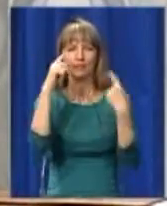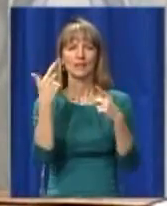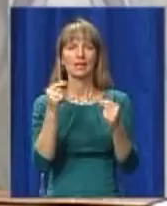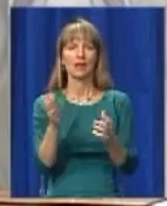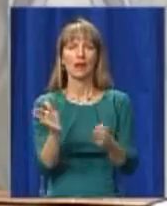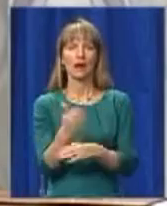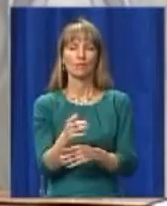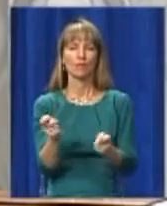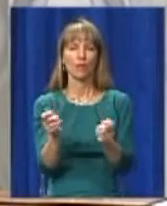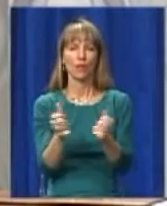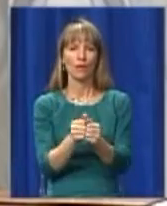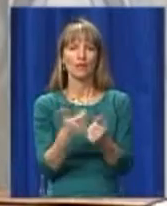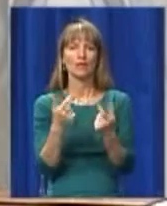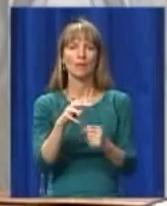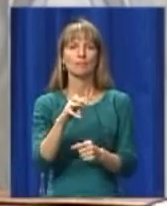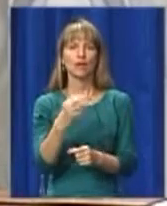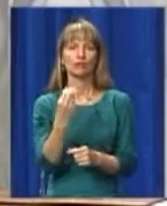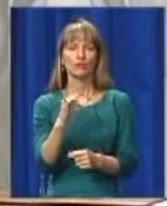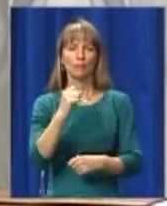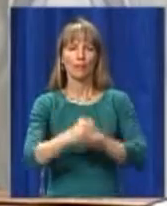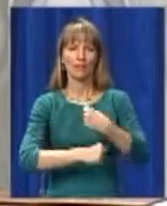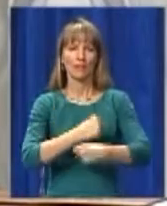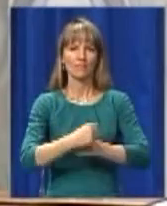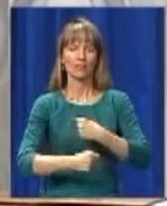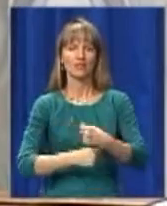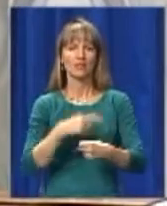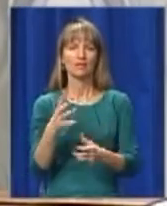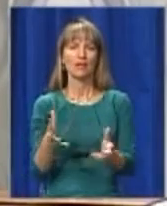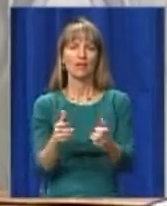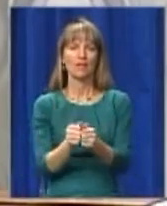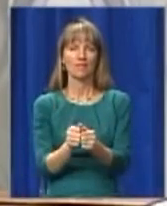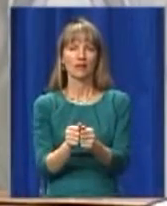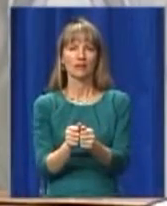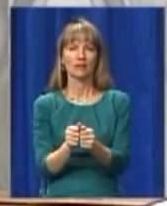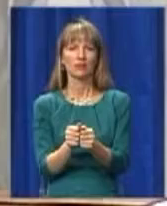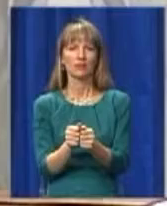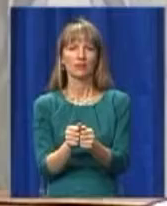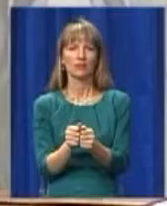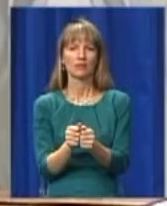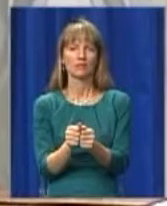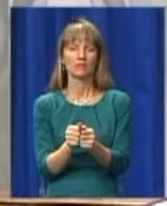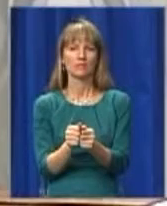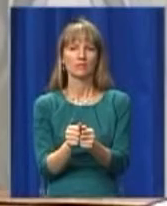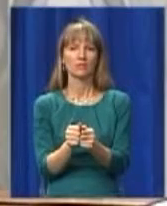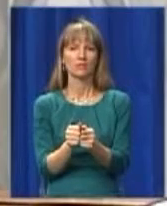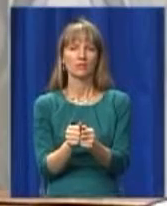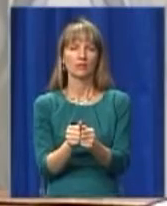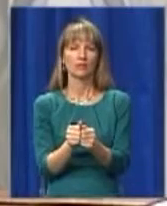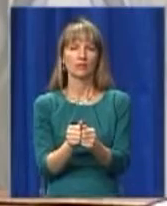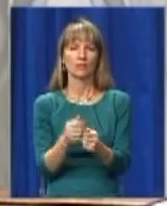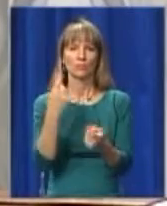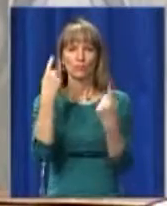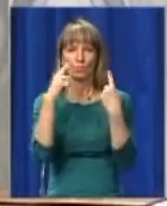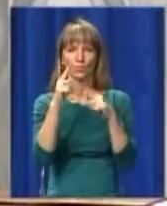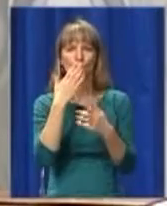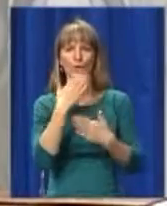ловят рыбу, даже Маша и Медведь, наверное, вы видели, да, мультики, они ловили, вот единственный, кто был, наверное, правильным мультиком, это